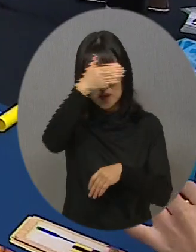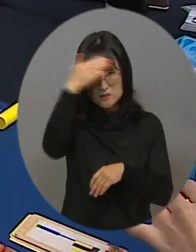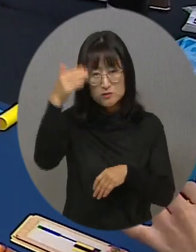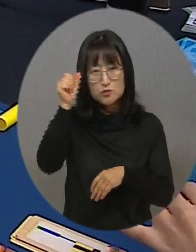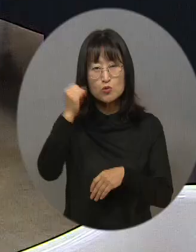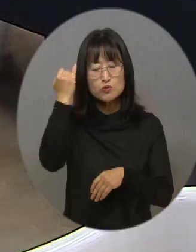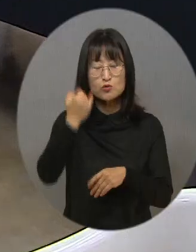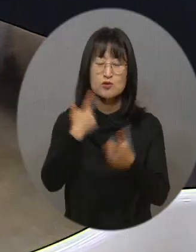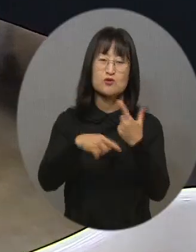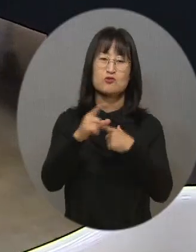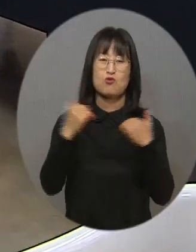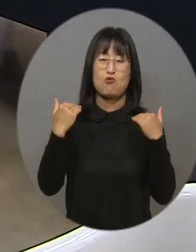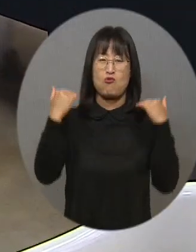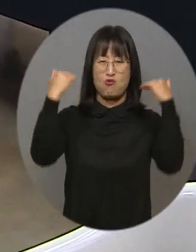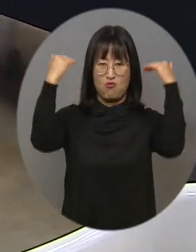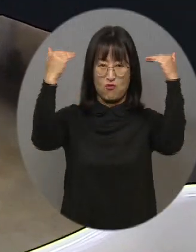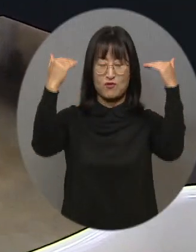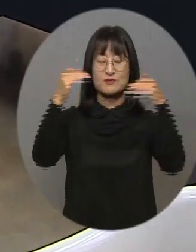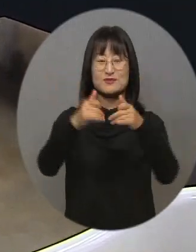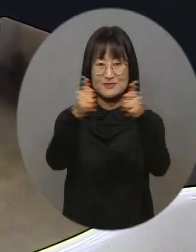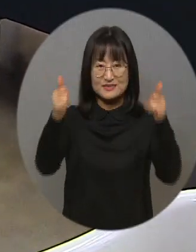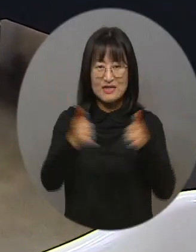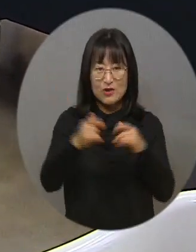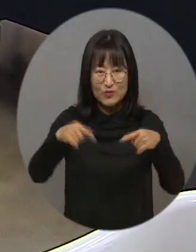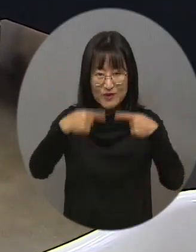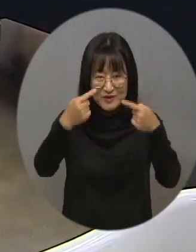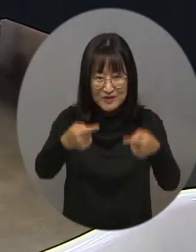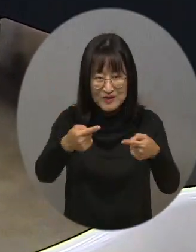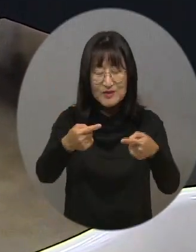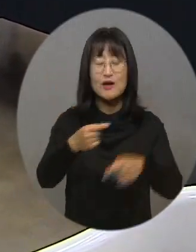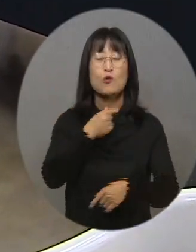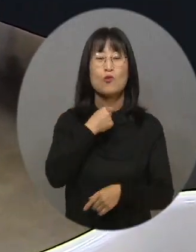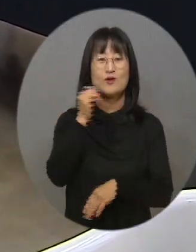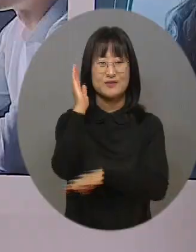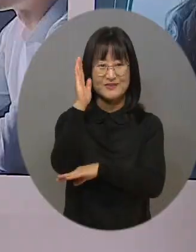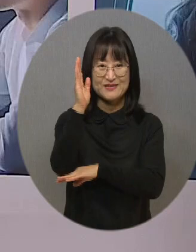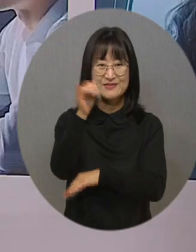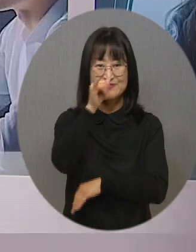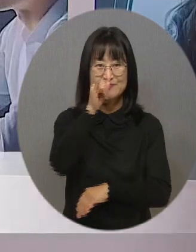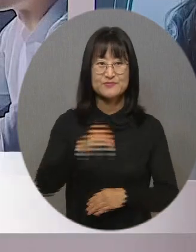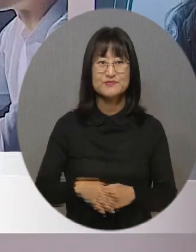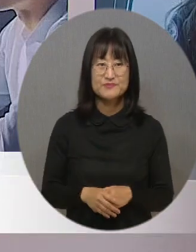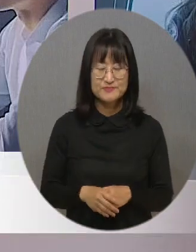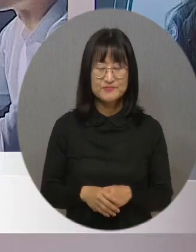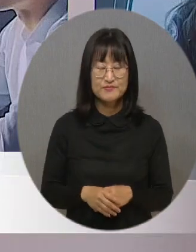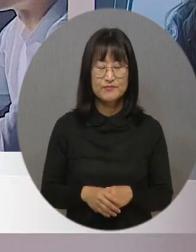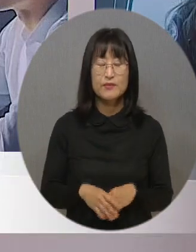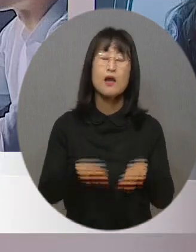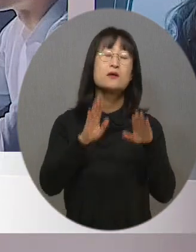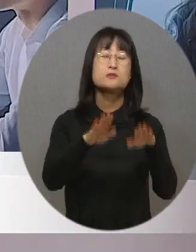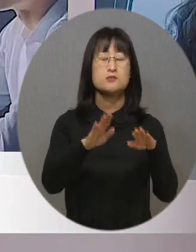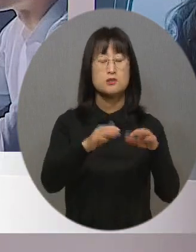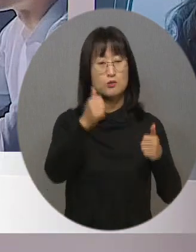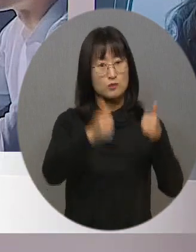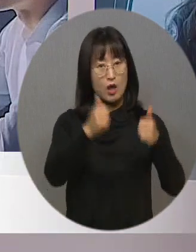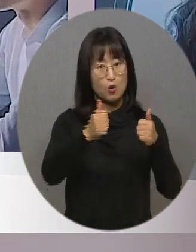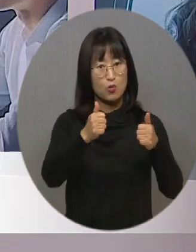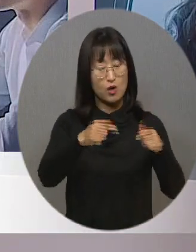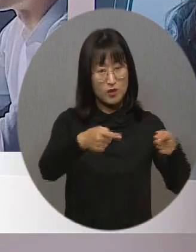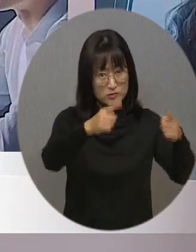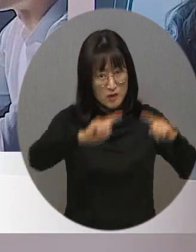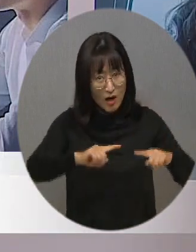멋진 청년들로 사회에 나가길 바란다는 당부도 이어졌습니다. 하지만 지금 이렇게 대회 참여해 준 게